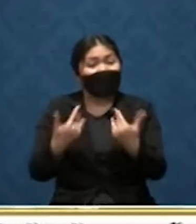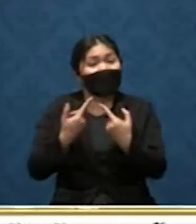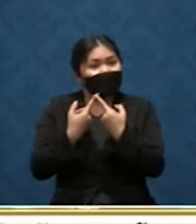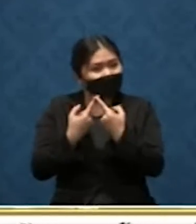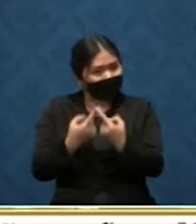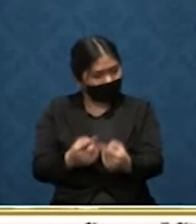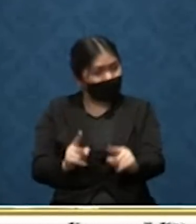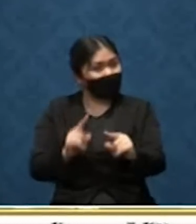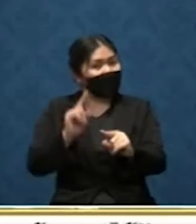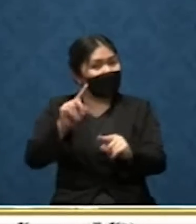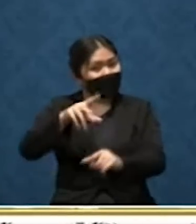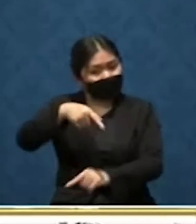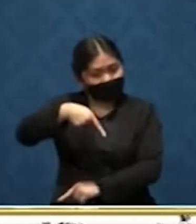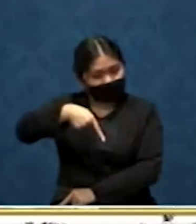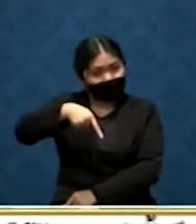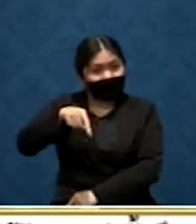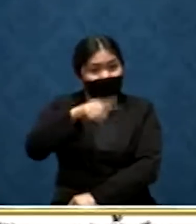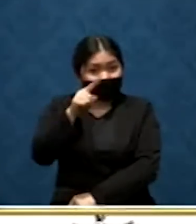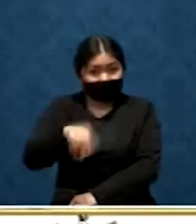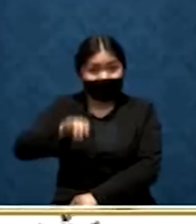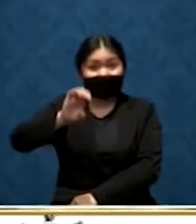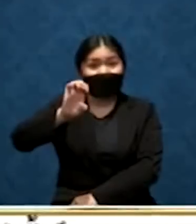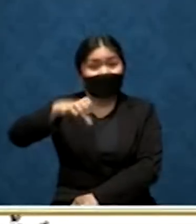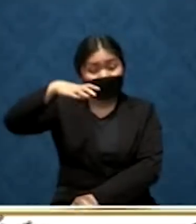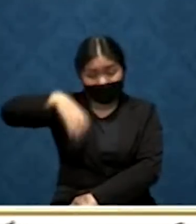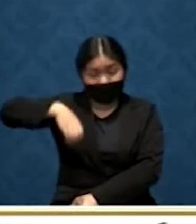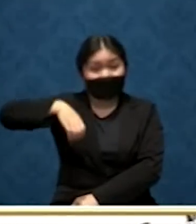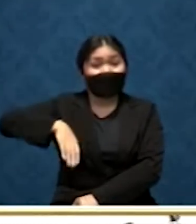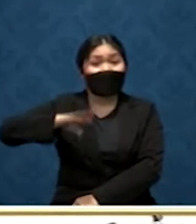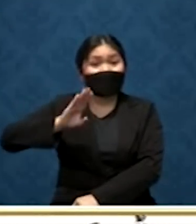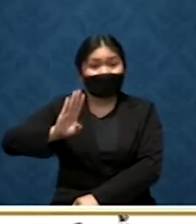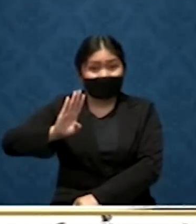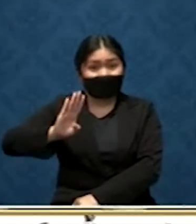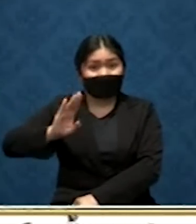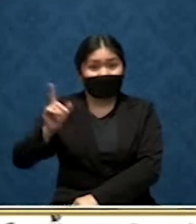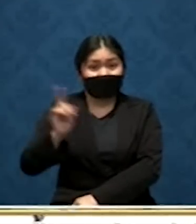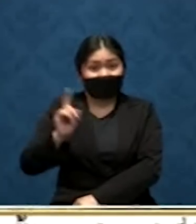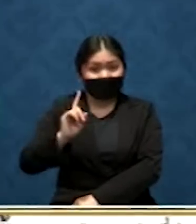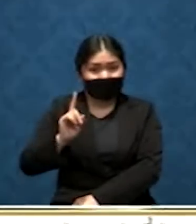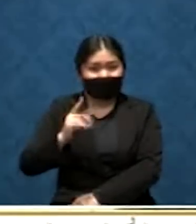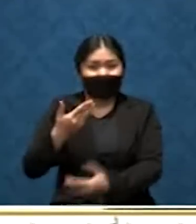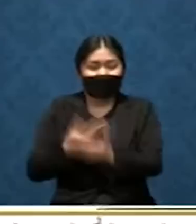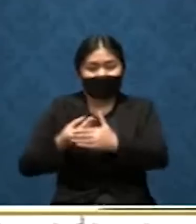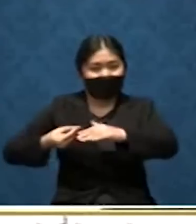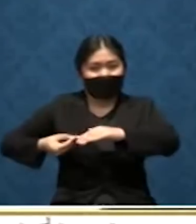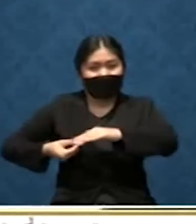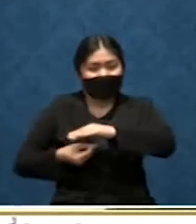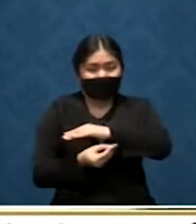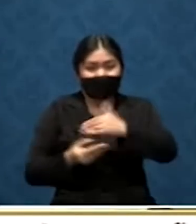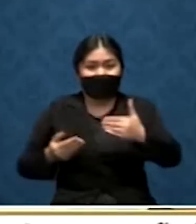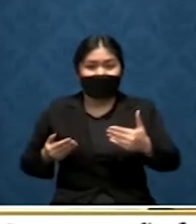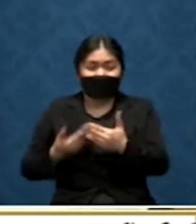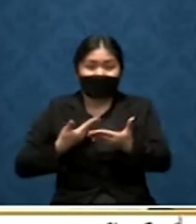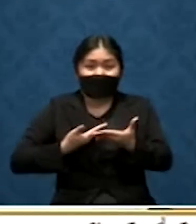ซึ่อนลว P&E ก็คือบริษัทคือบริษัท ที่ฟ้อกเงิน ผ่านการ